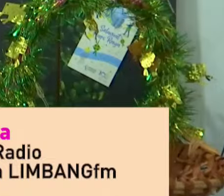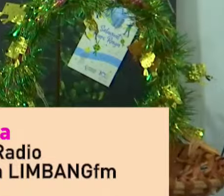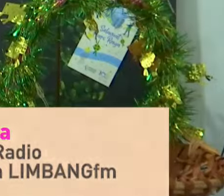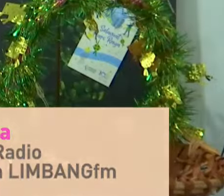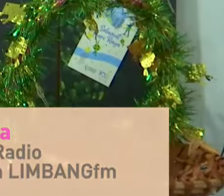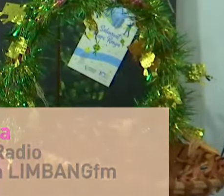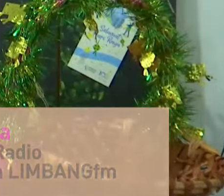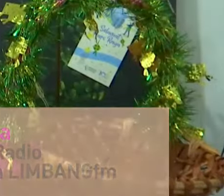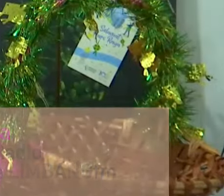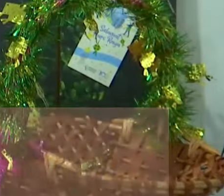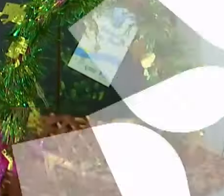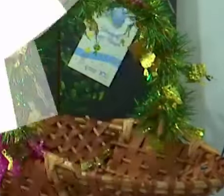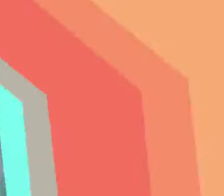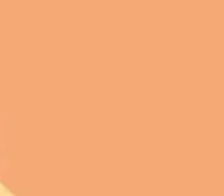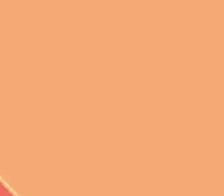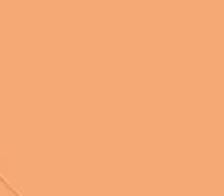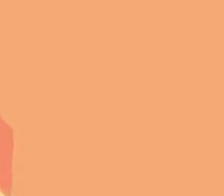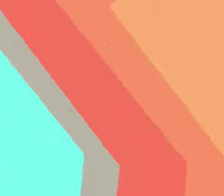maaf zahir dan batin.